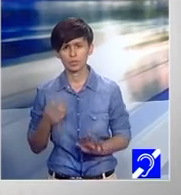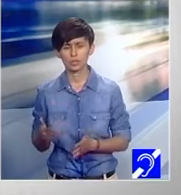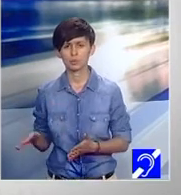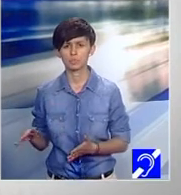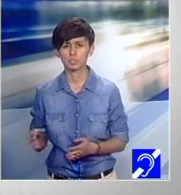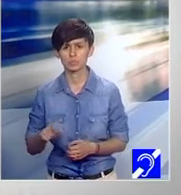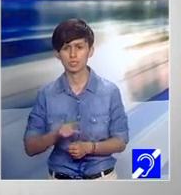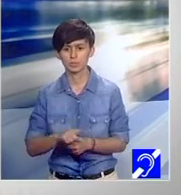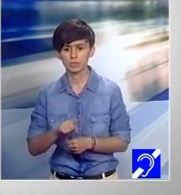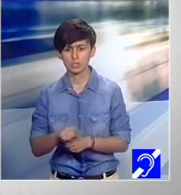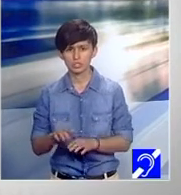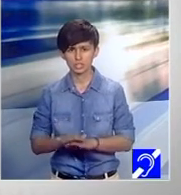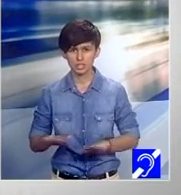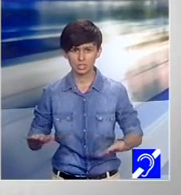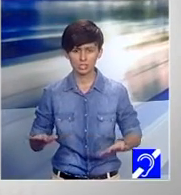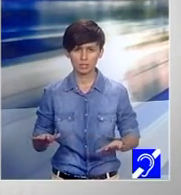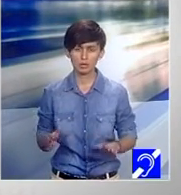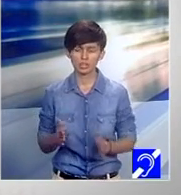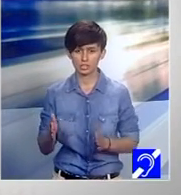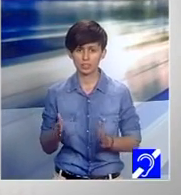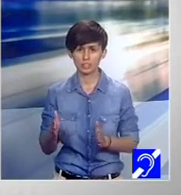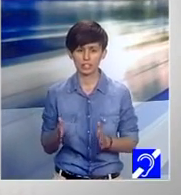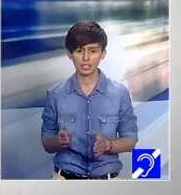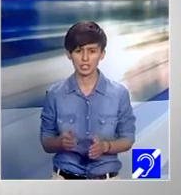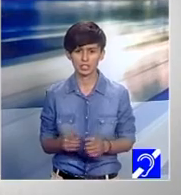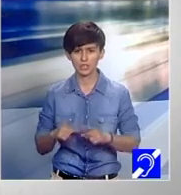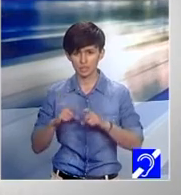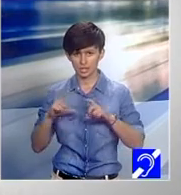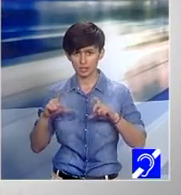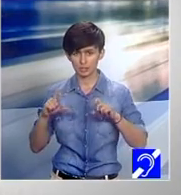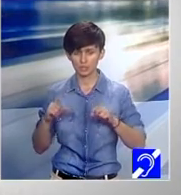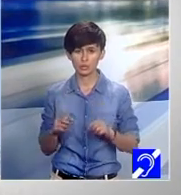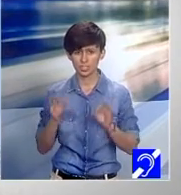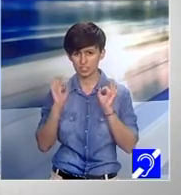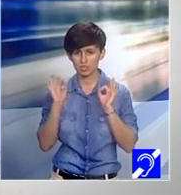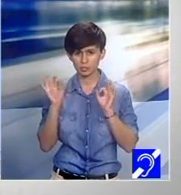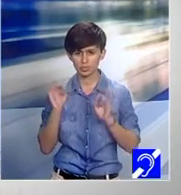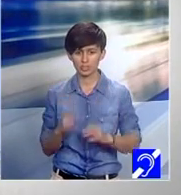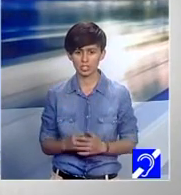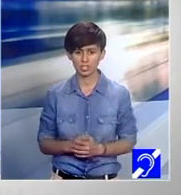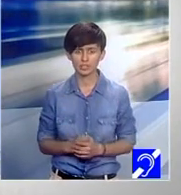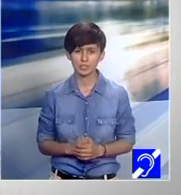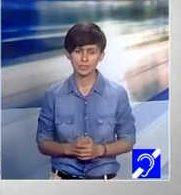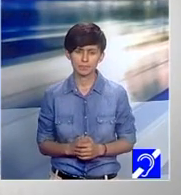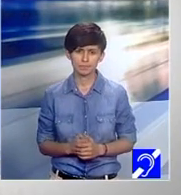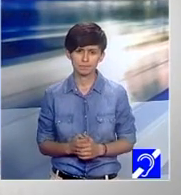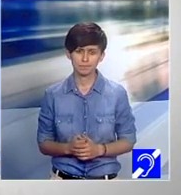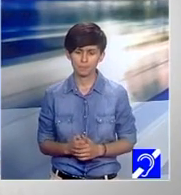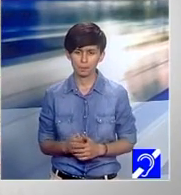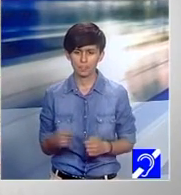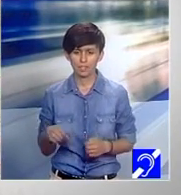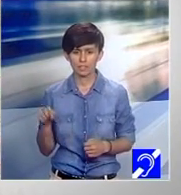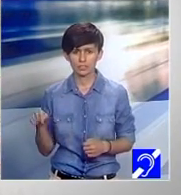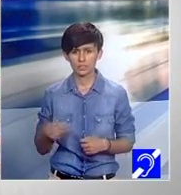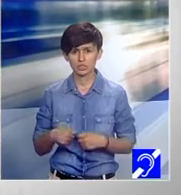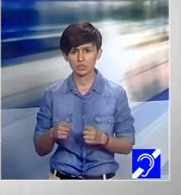de bază, ca să nu mai discutăm că iau făină specială, paste, biscuiți speciali. Foarte costisitoare, țin să menționez cu costul unui pachet